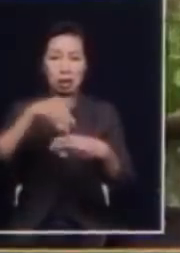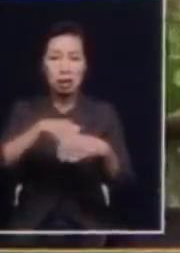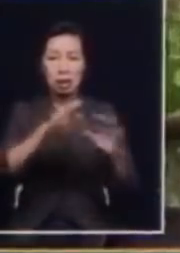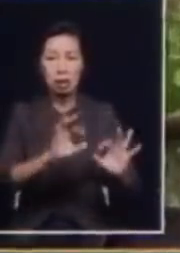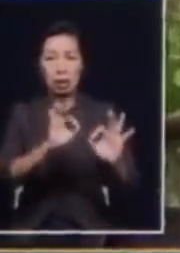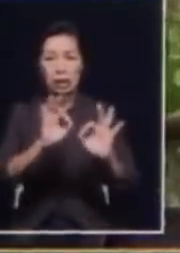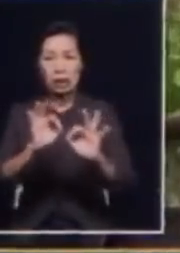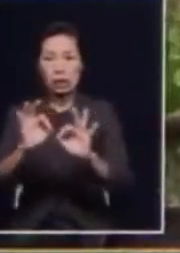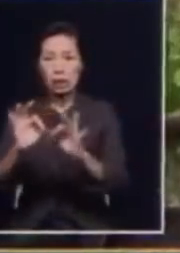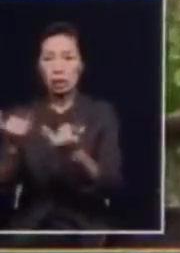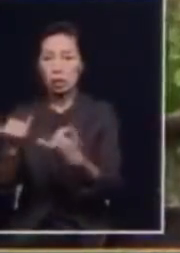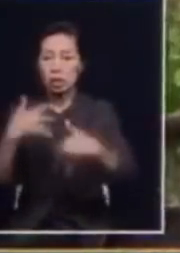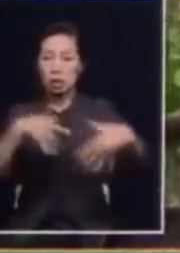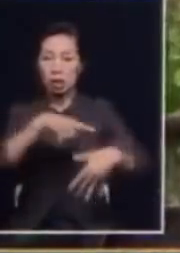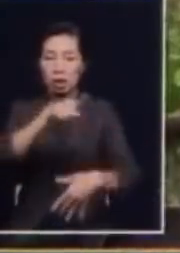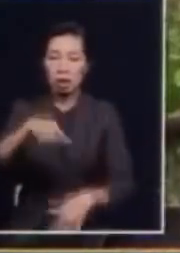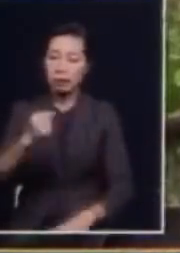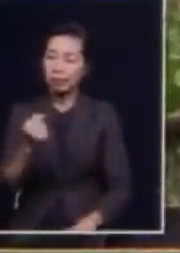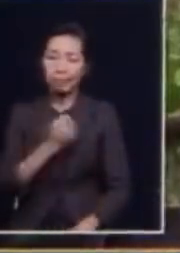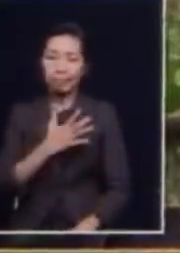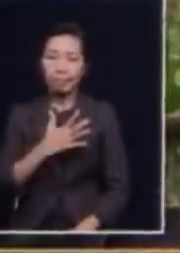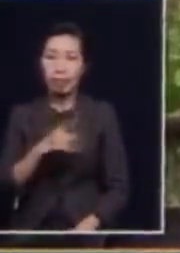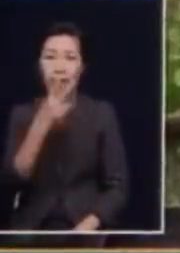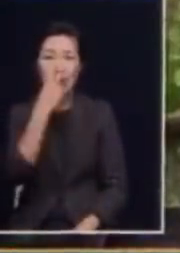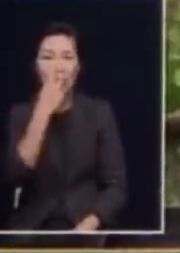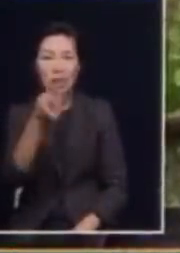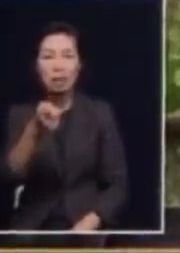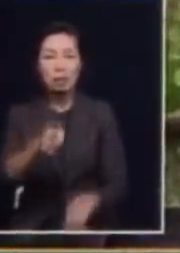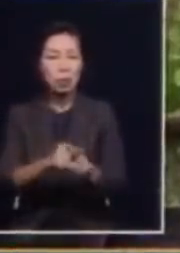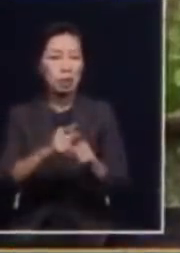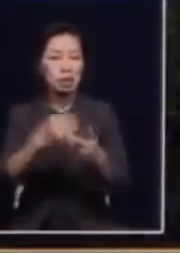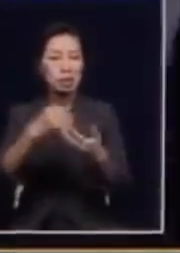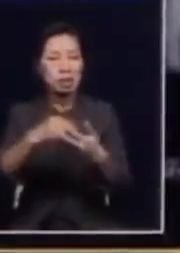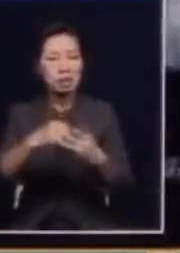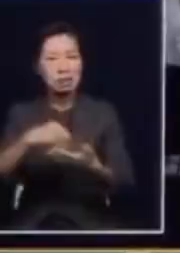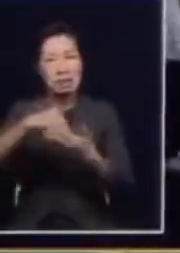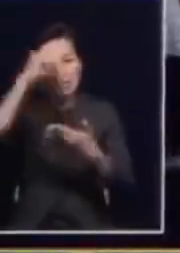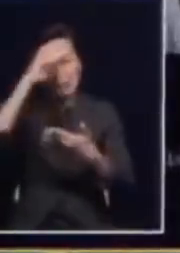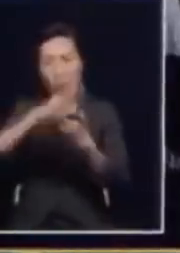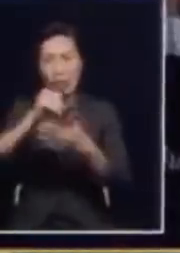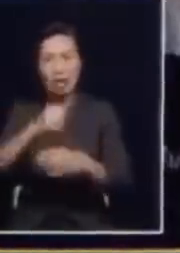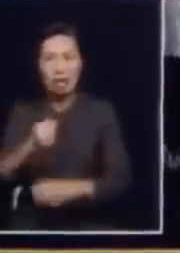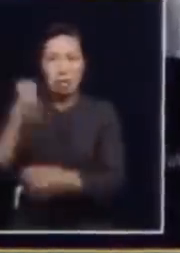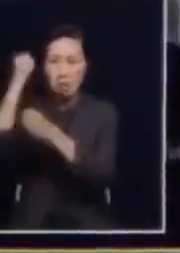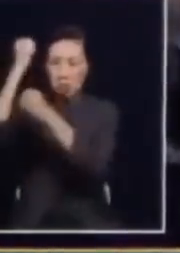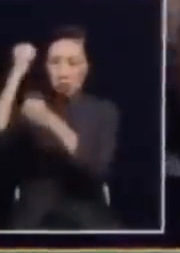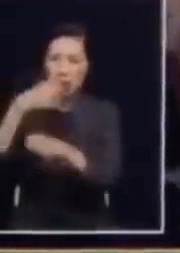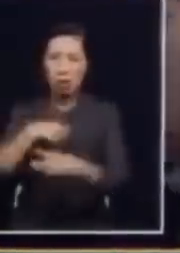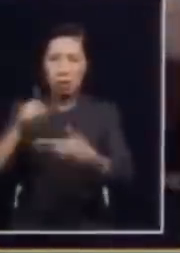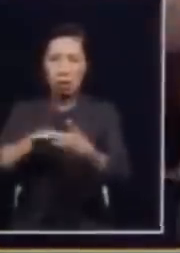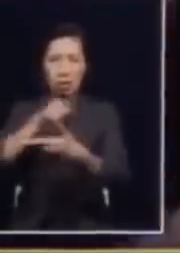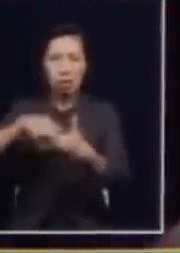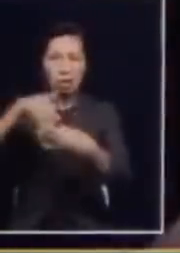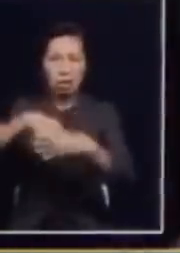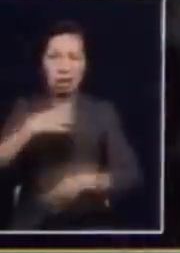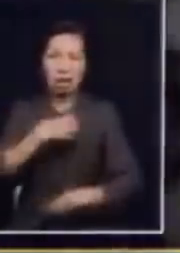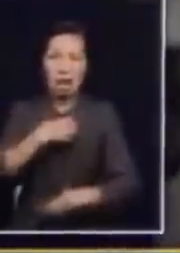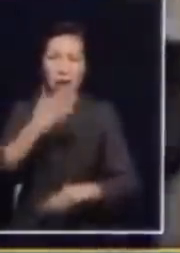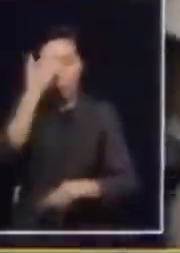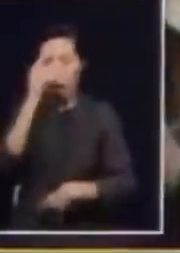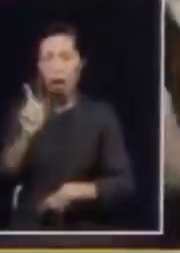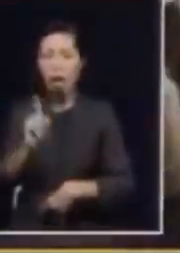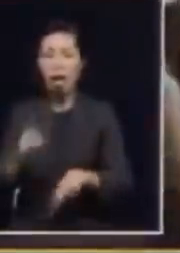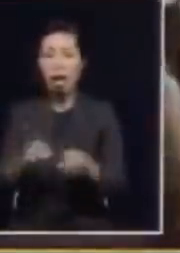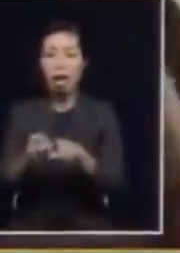เดี๋ยวนี้คนมันทนไม่ไหวได้เห็นไหมที่เด็กๆต่างๆเท่าไหร่ออกมาชุมนุมก็อยากเลือกตั้งอยากเลือกตั้งถามว่าอยาก